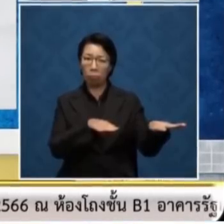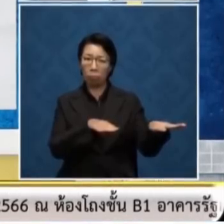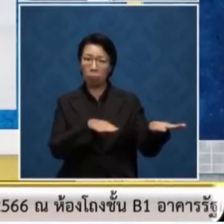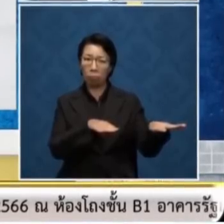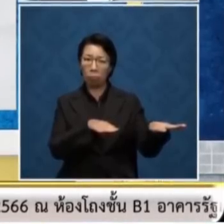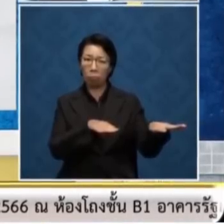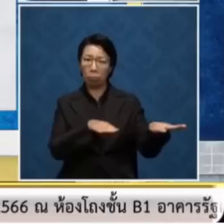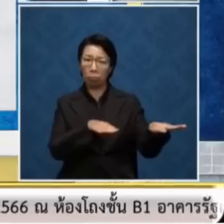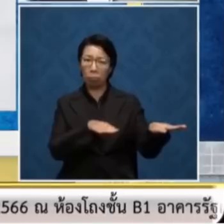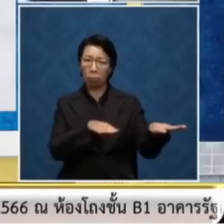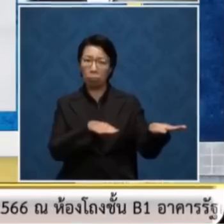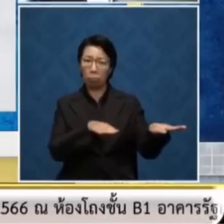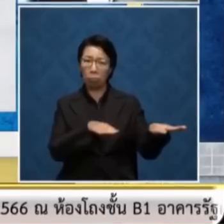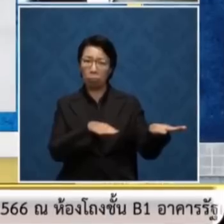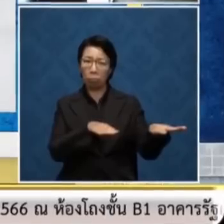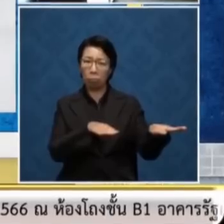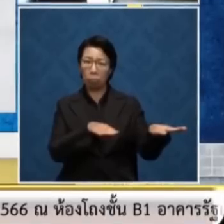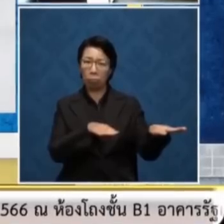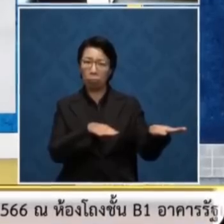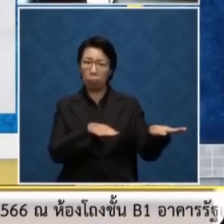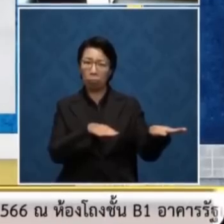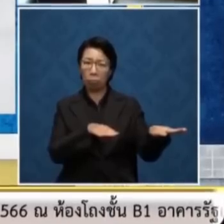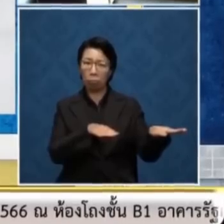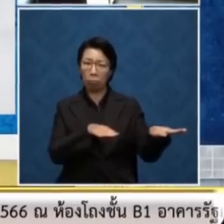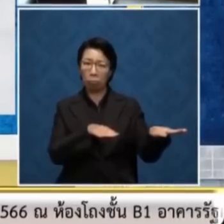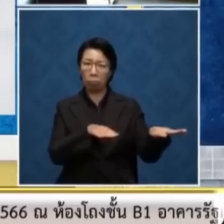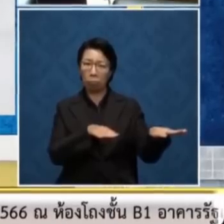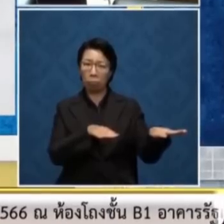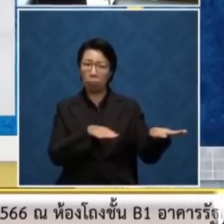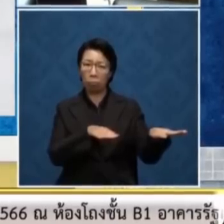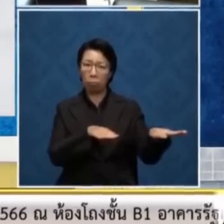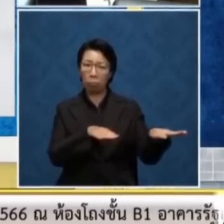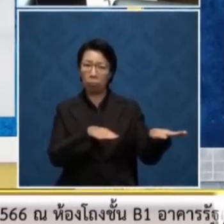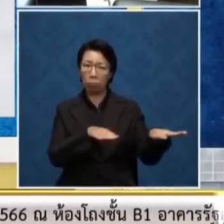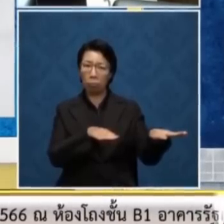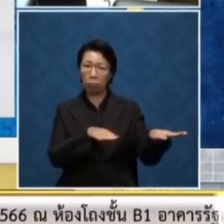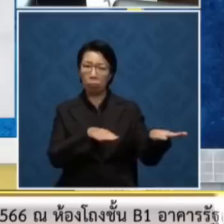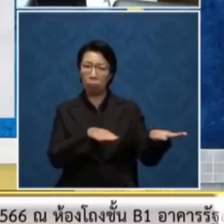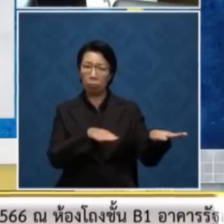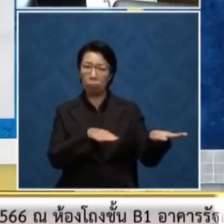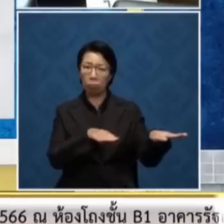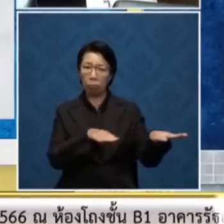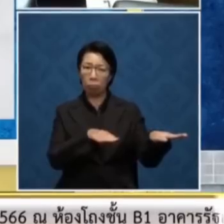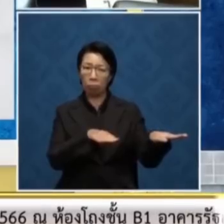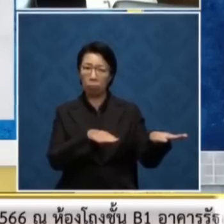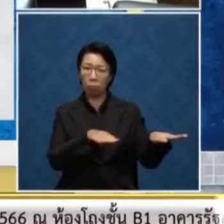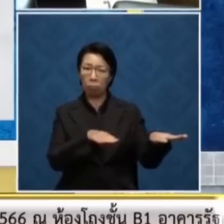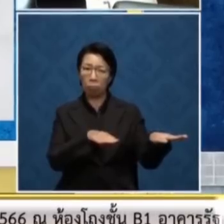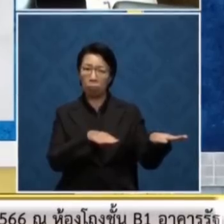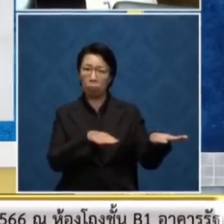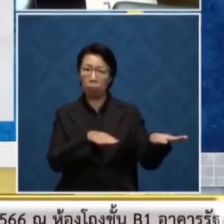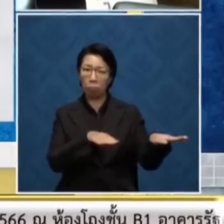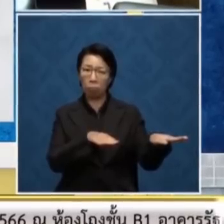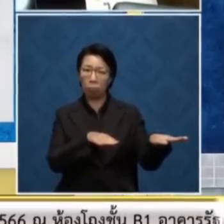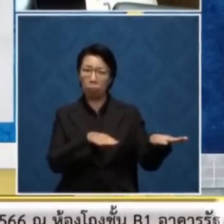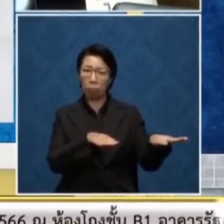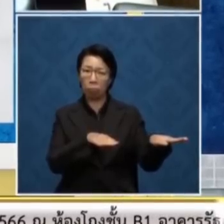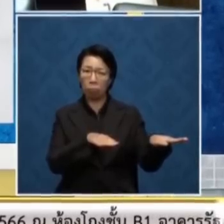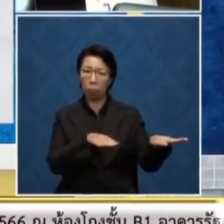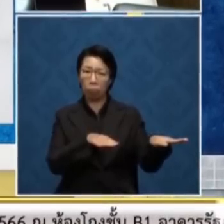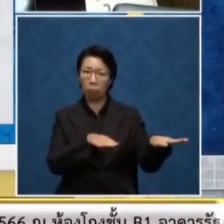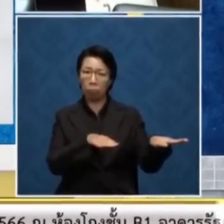งๆวันนี้วงเล็บเมื่อวานมีการอภิปรายเรื่องของการกำกับดู